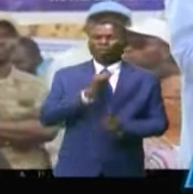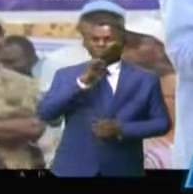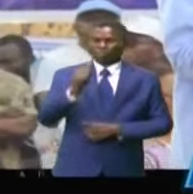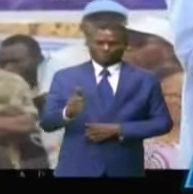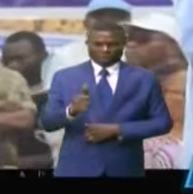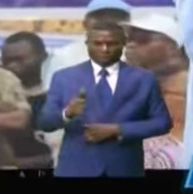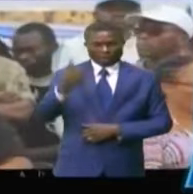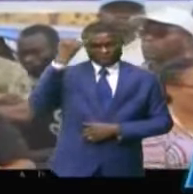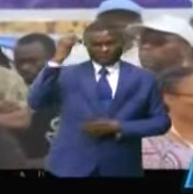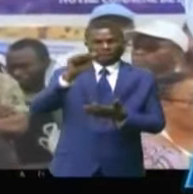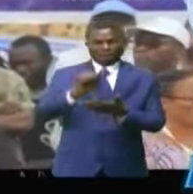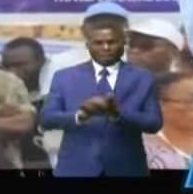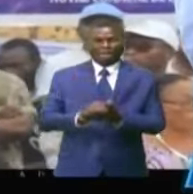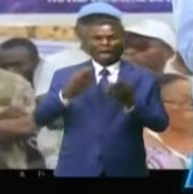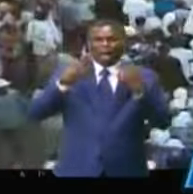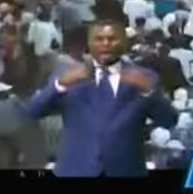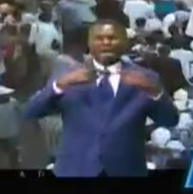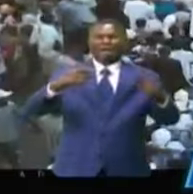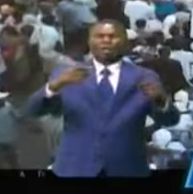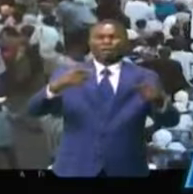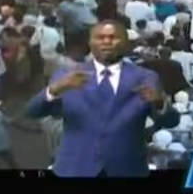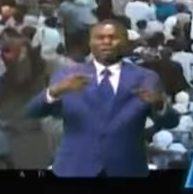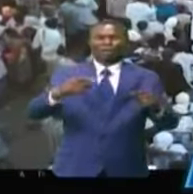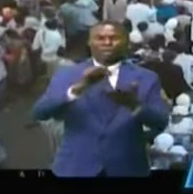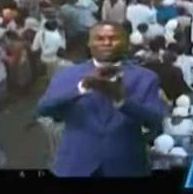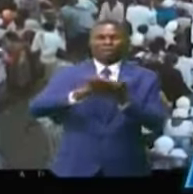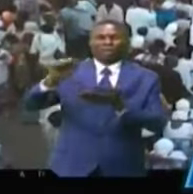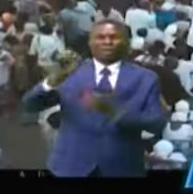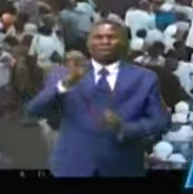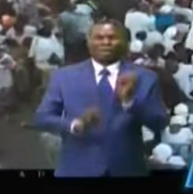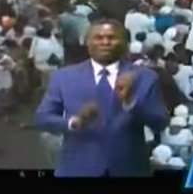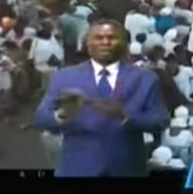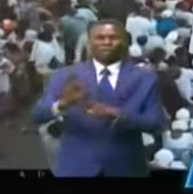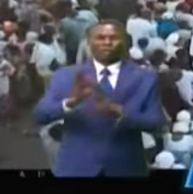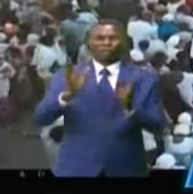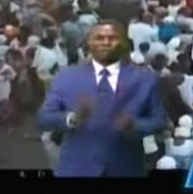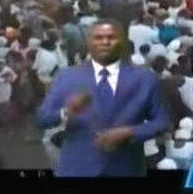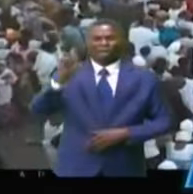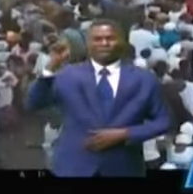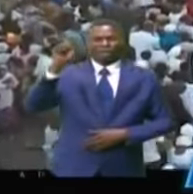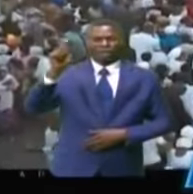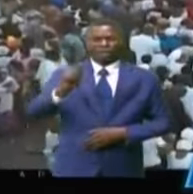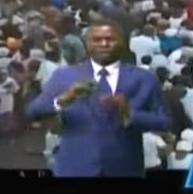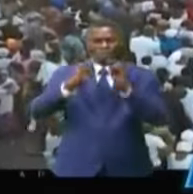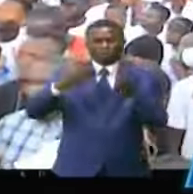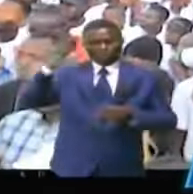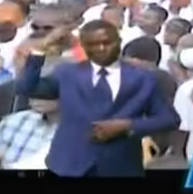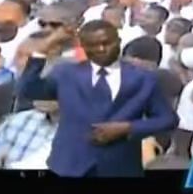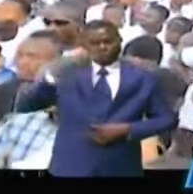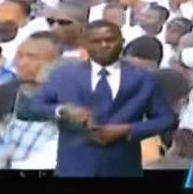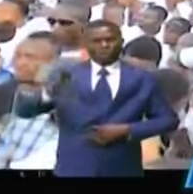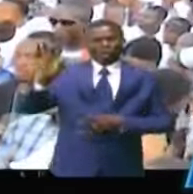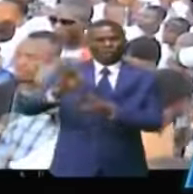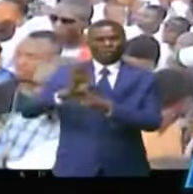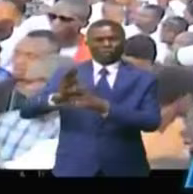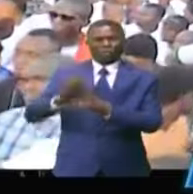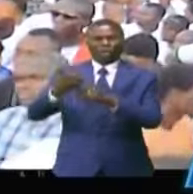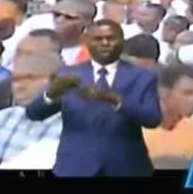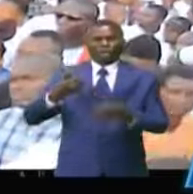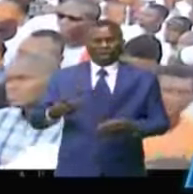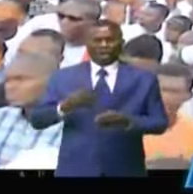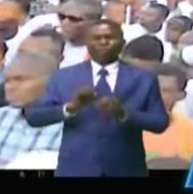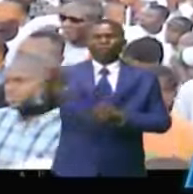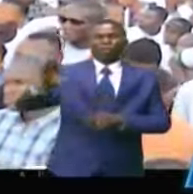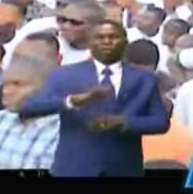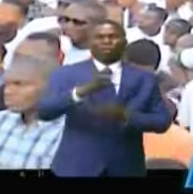dans cette optique qu'il a annoncé un séminaire d'évaluation des formateurs de témoins de l'UDPS formés dernièrement avant leur